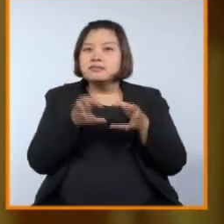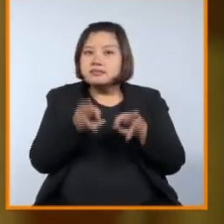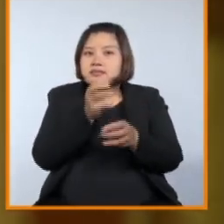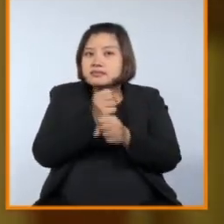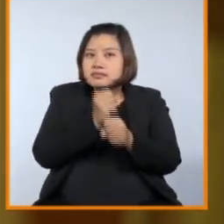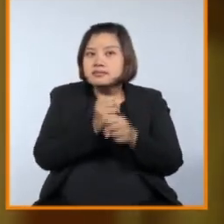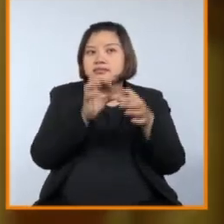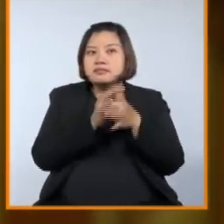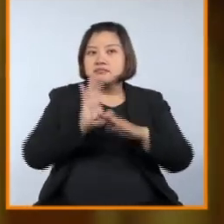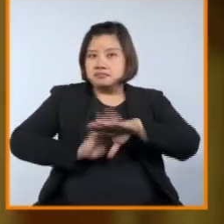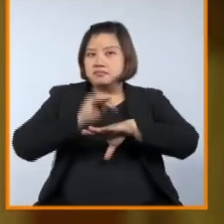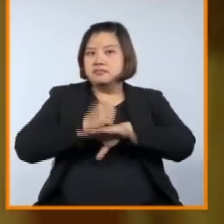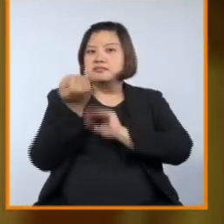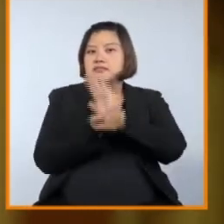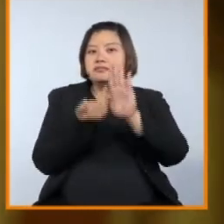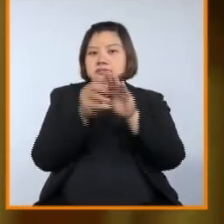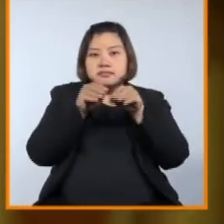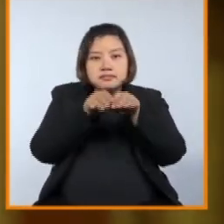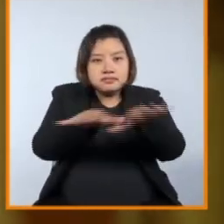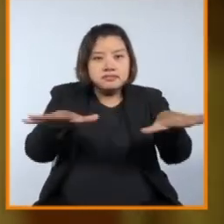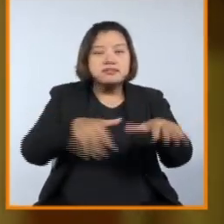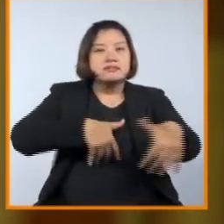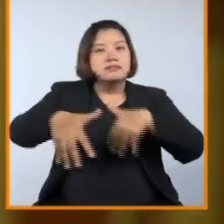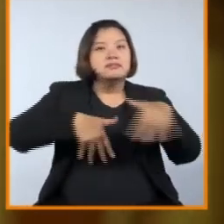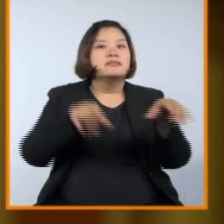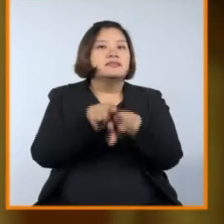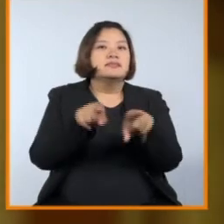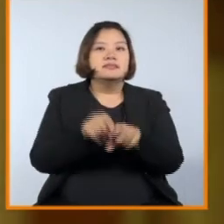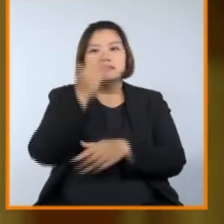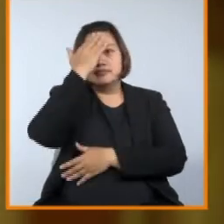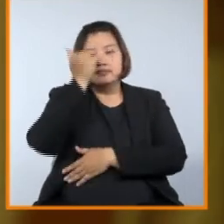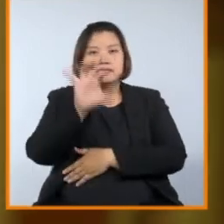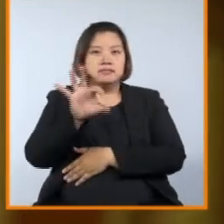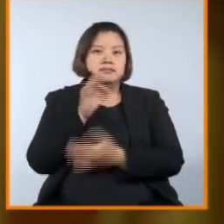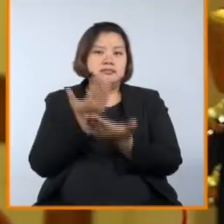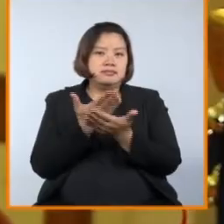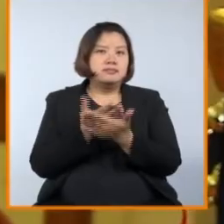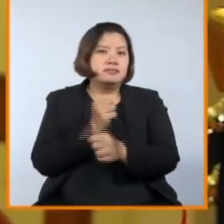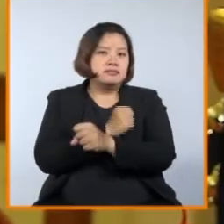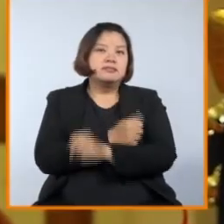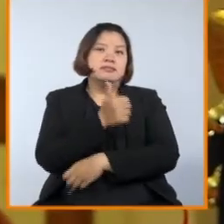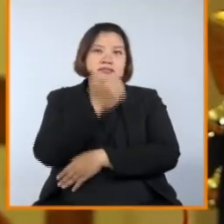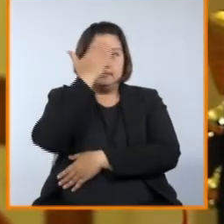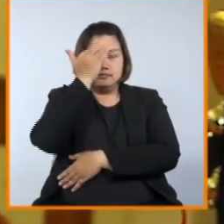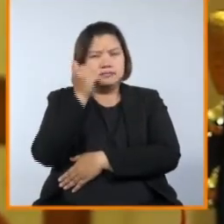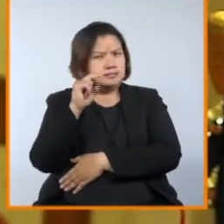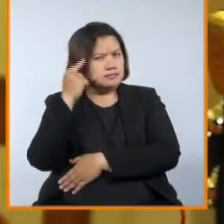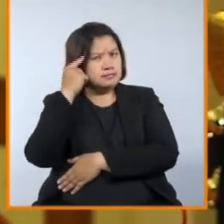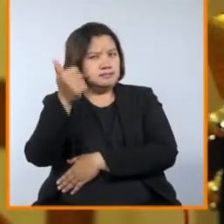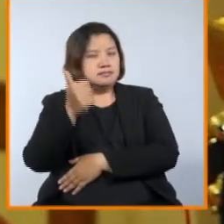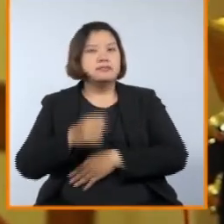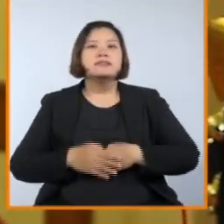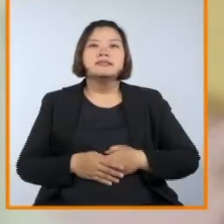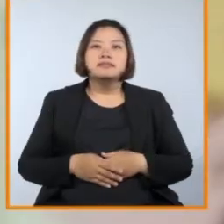การเผยแพร่งานศิลปะของเราสู่สาธารณชนและยังเป็นอีกหนึ่งช่องทางในการทำรายได้นะครับถือว่าเป็นหนึ่งเทรนด์ที่น่าจับตามองกันเลยทีเดียว